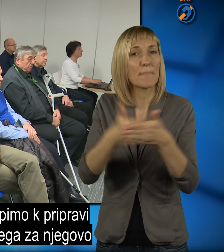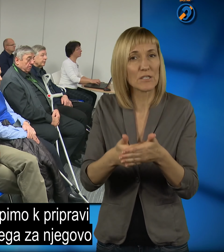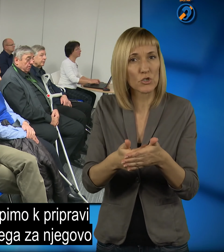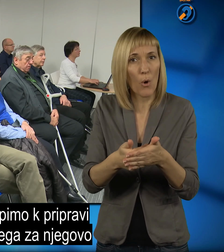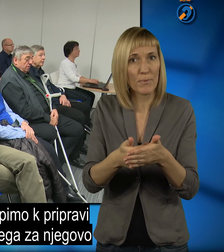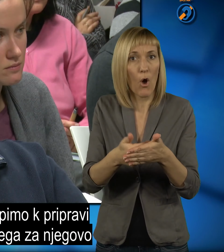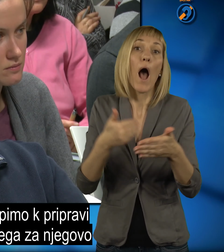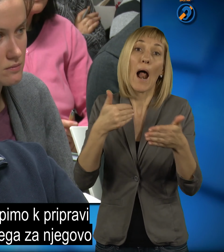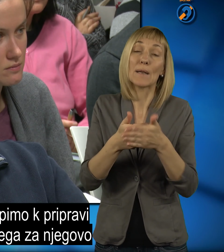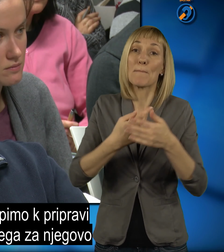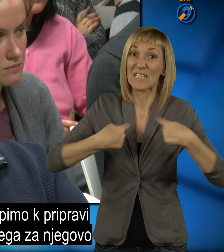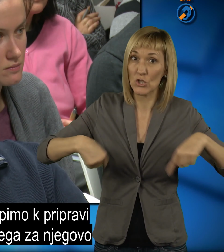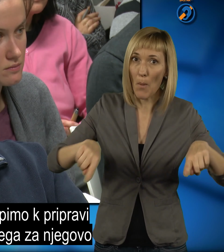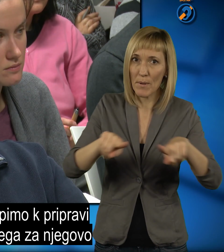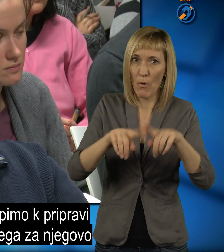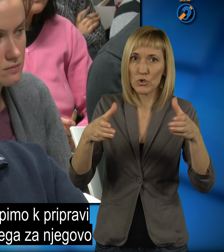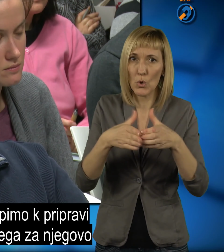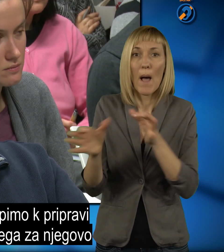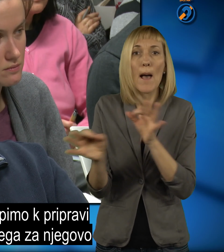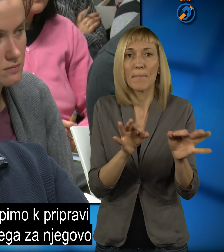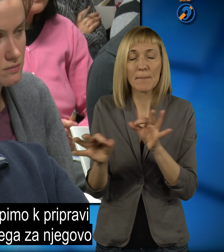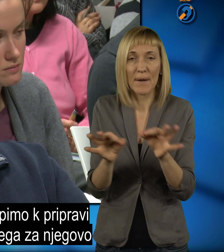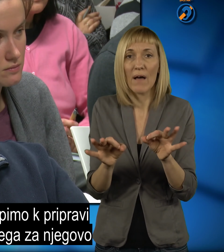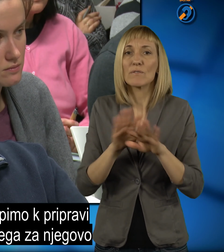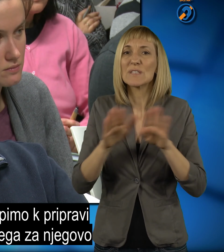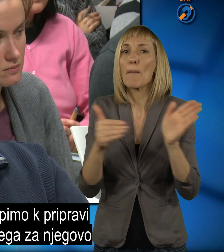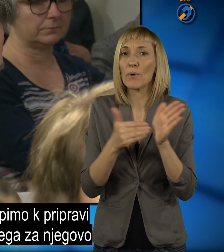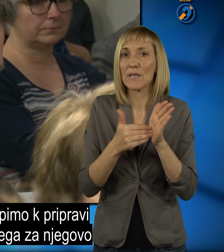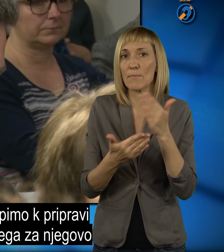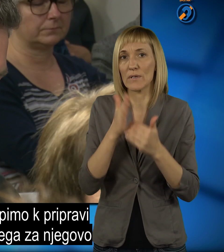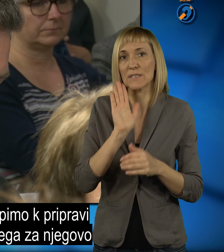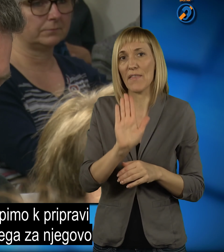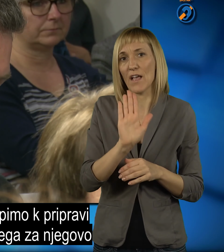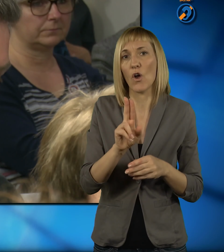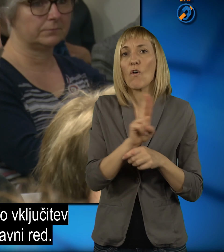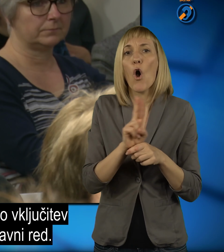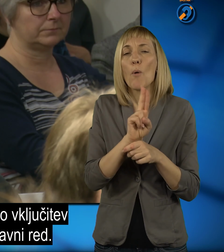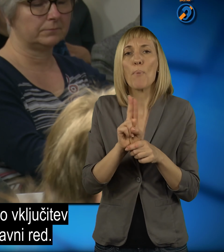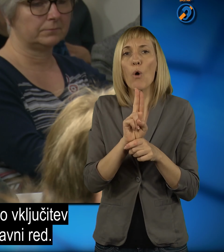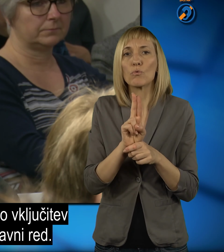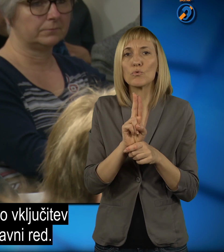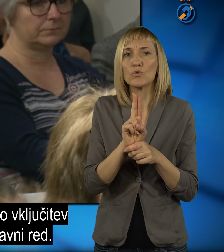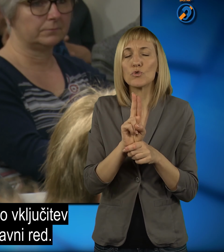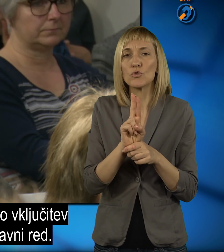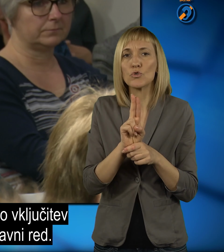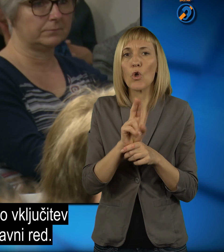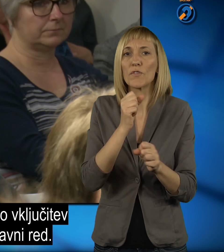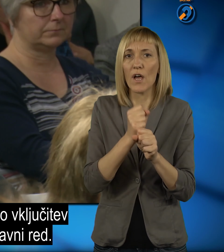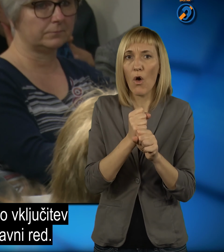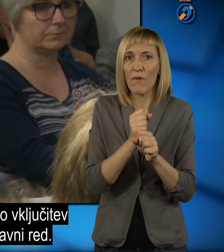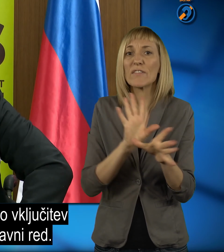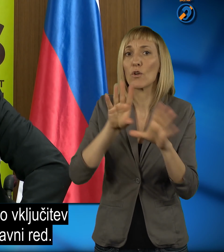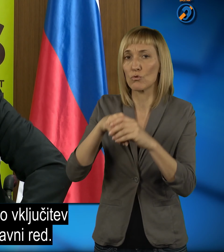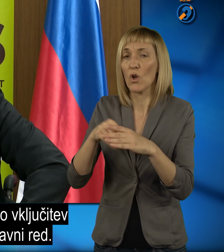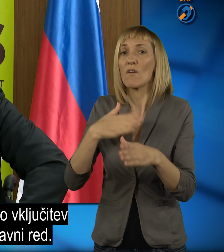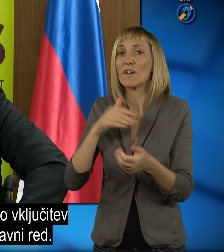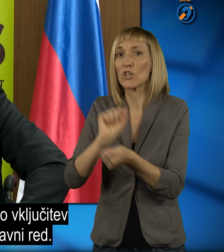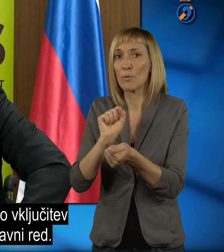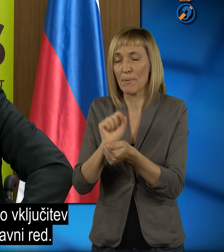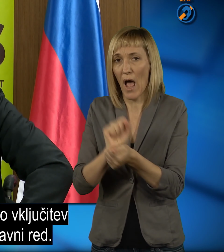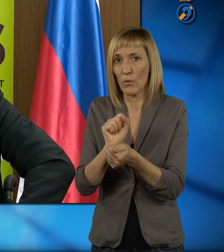pristopimo k pripravi vsega potrebnega za njegovo polno transpozicijo v naš pravni red.